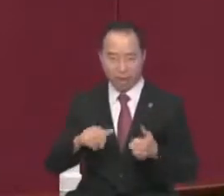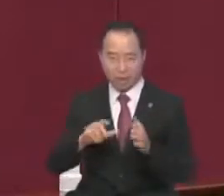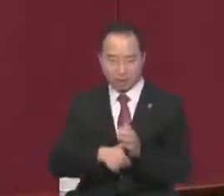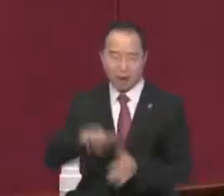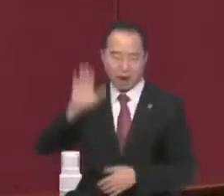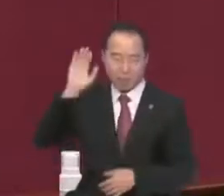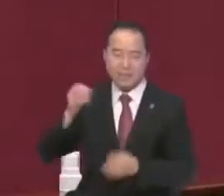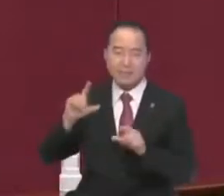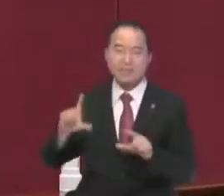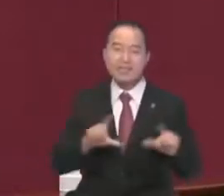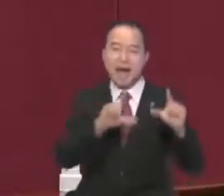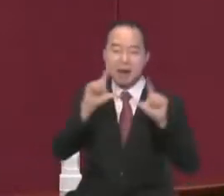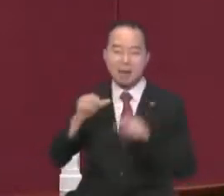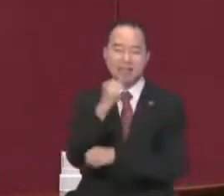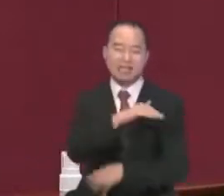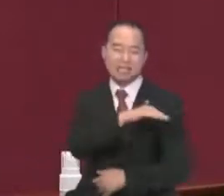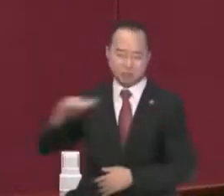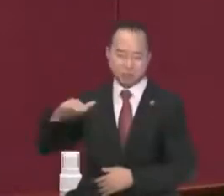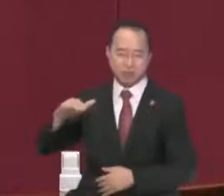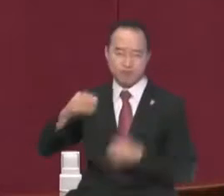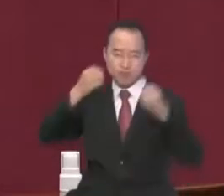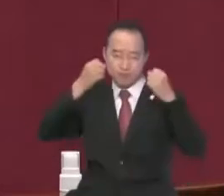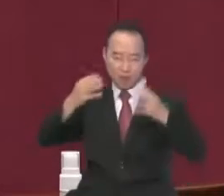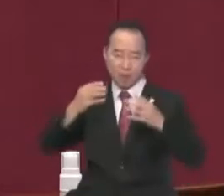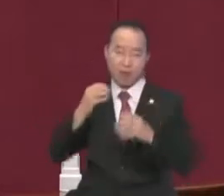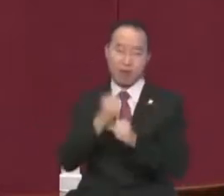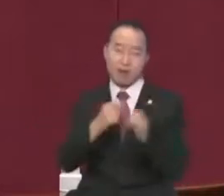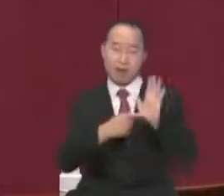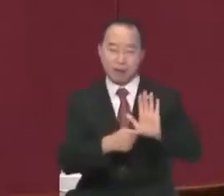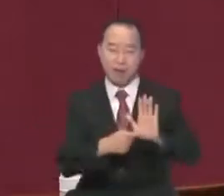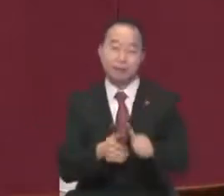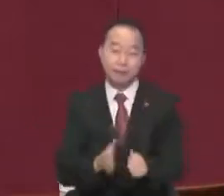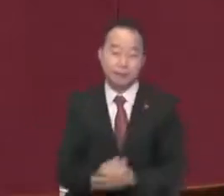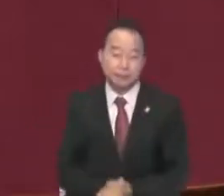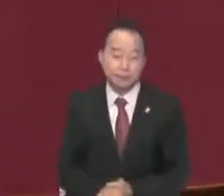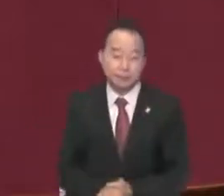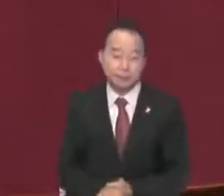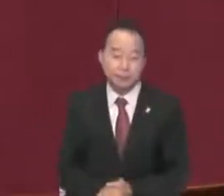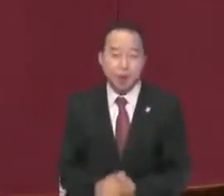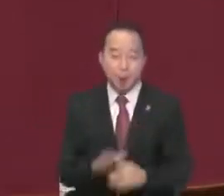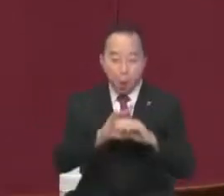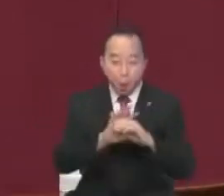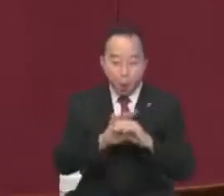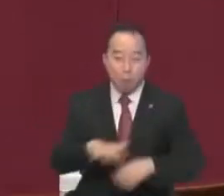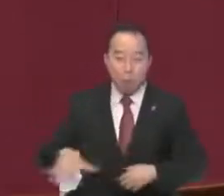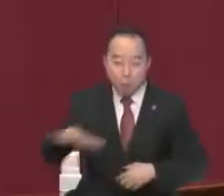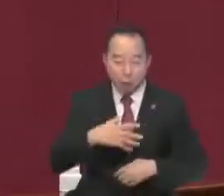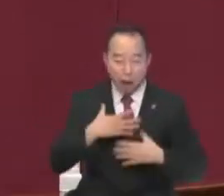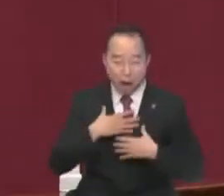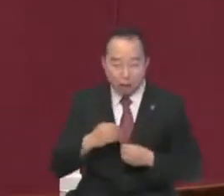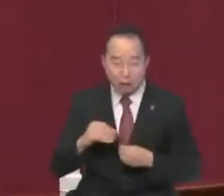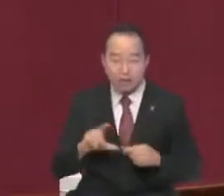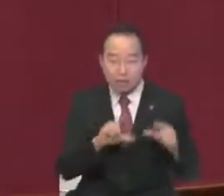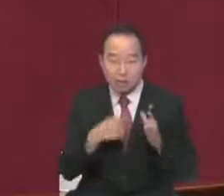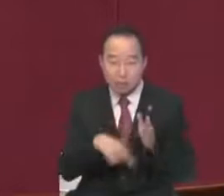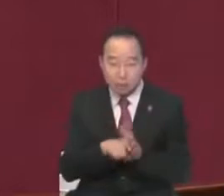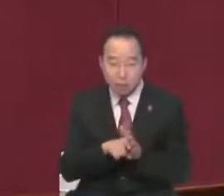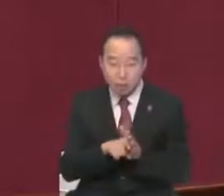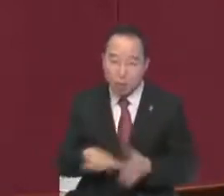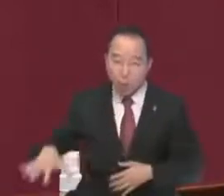세웁시다. 코로나19는 모든 삶이 연결돼 있고 모두가 안전하기 위해서 어느 누구도 위험해서는 안